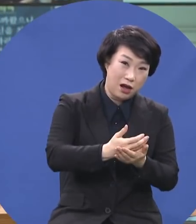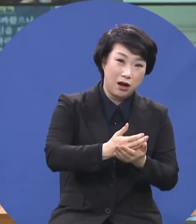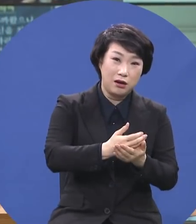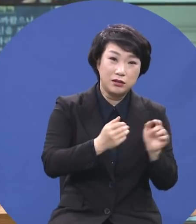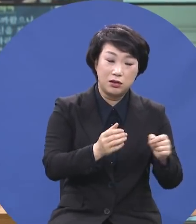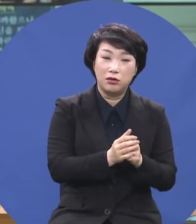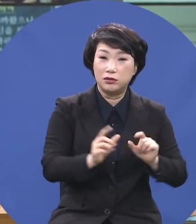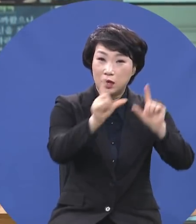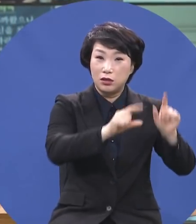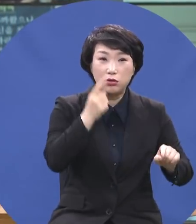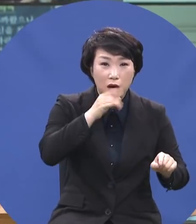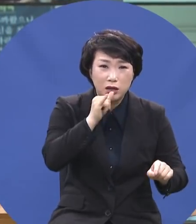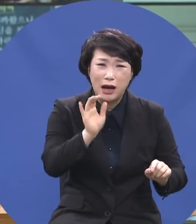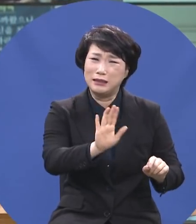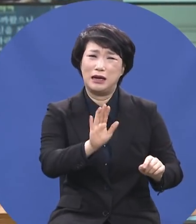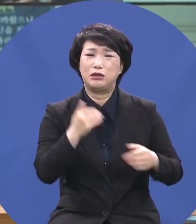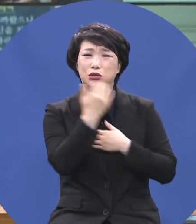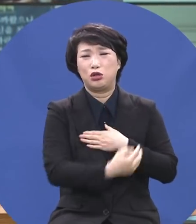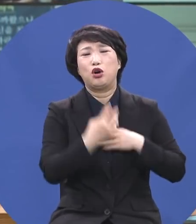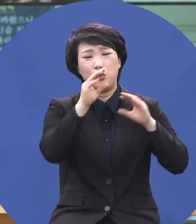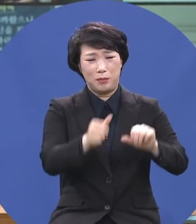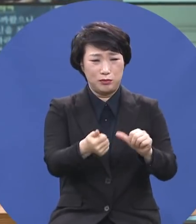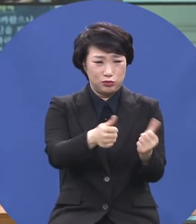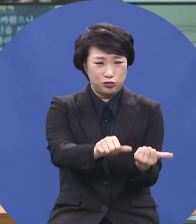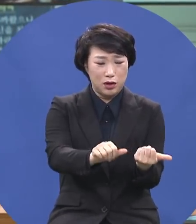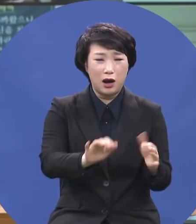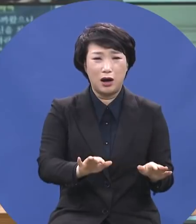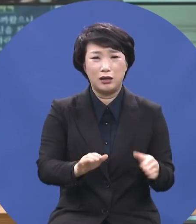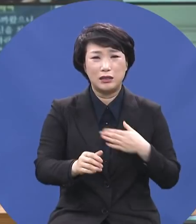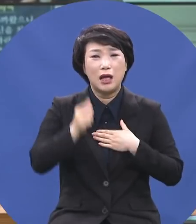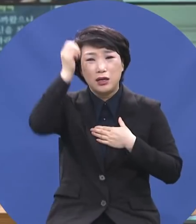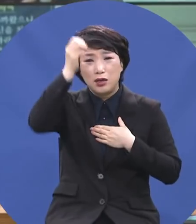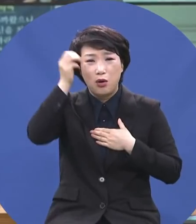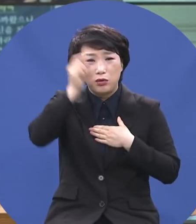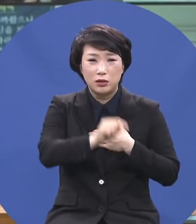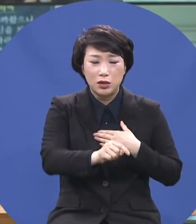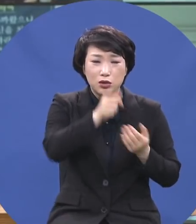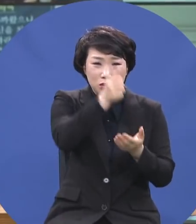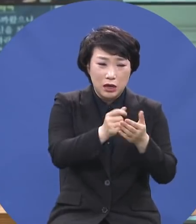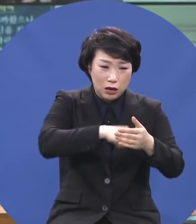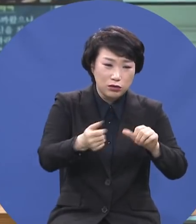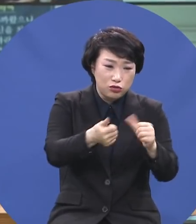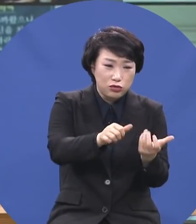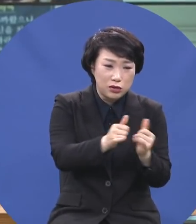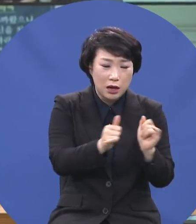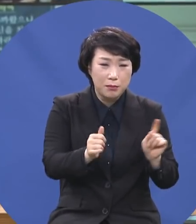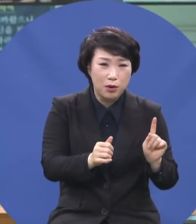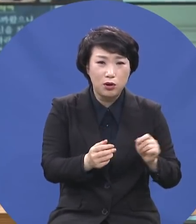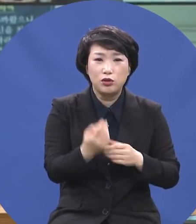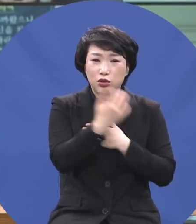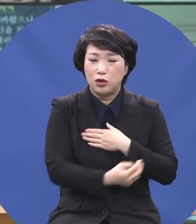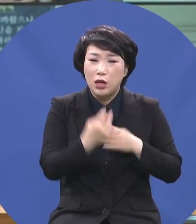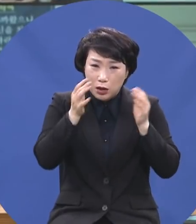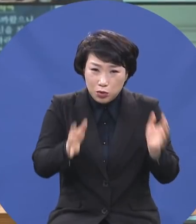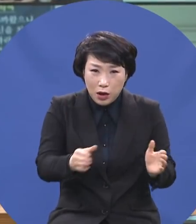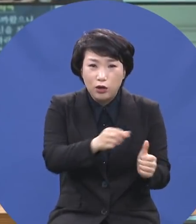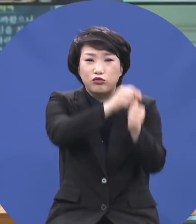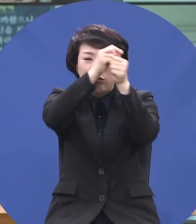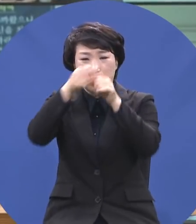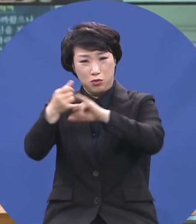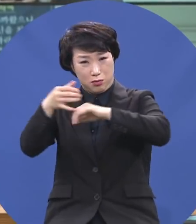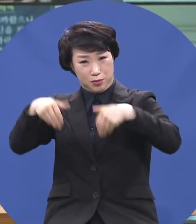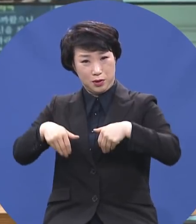끝나면 우리는 육신 남게 있던 내 영혼이 제 아래서 이미 죽은 자는 기필코 육신이 있을 때 살아야 된다 이